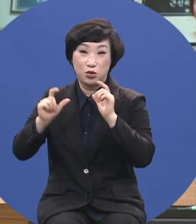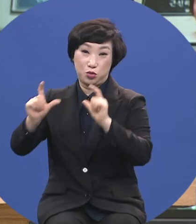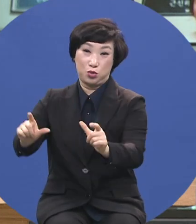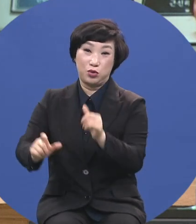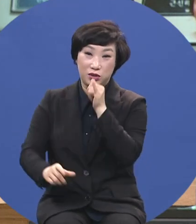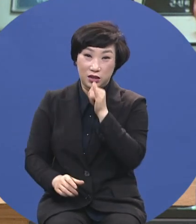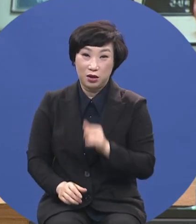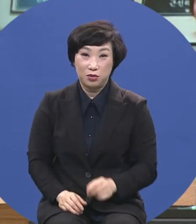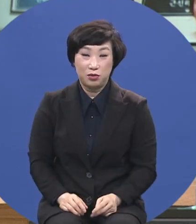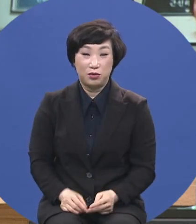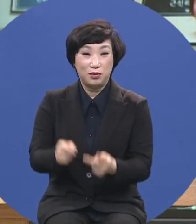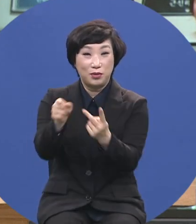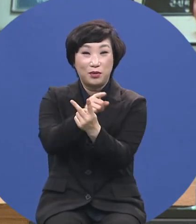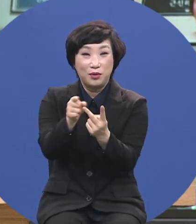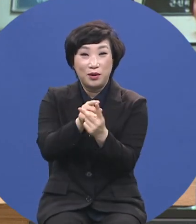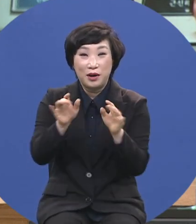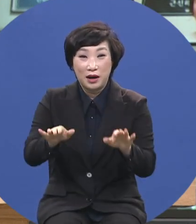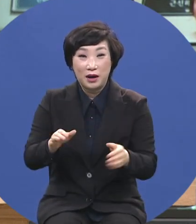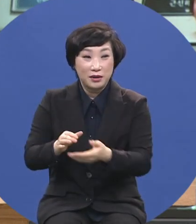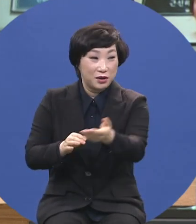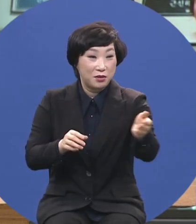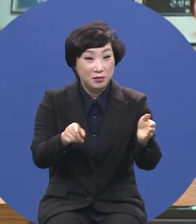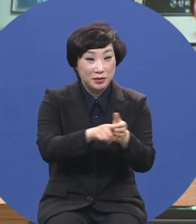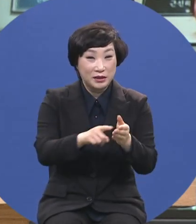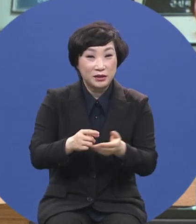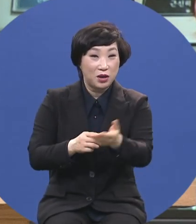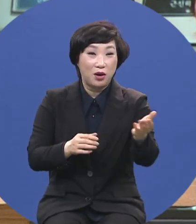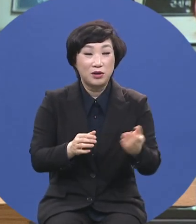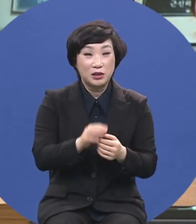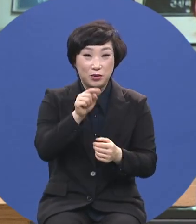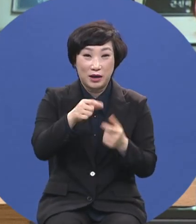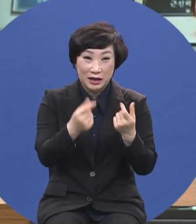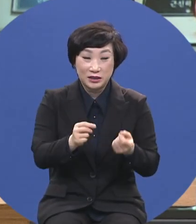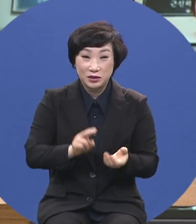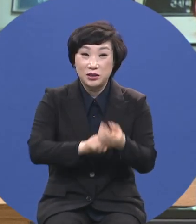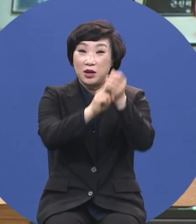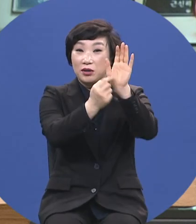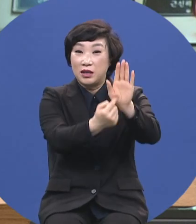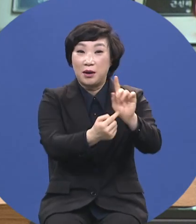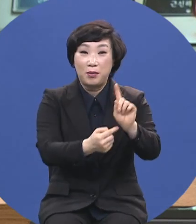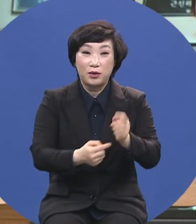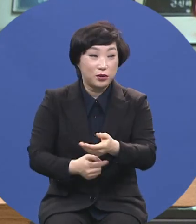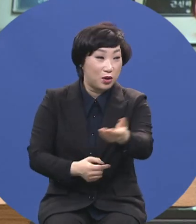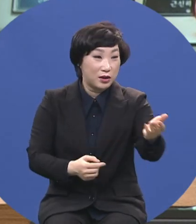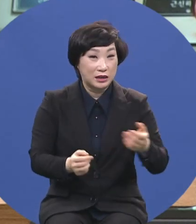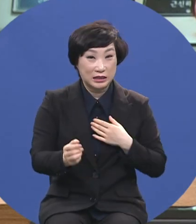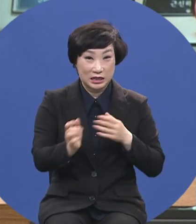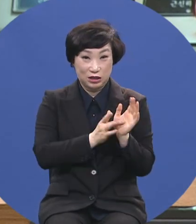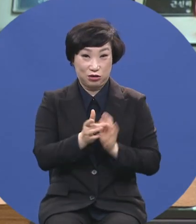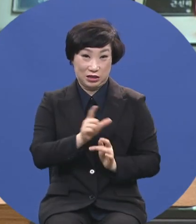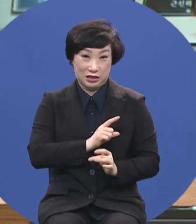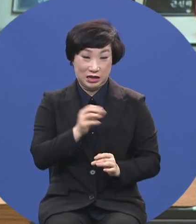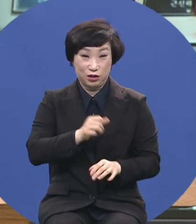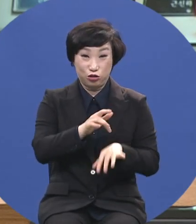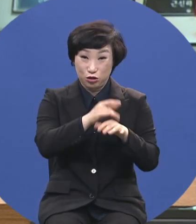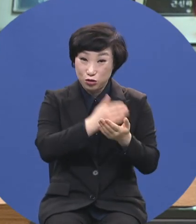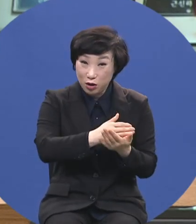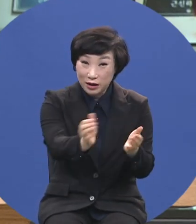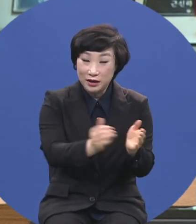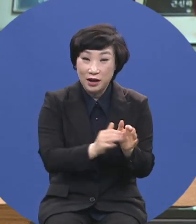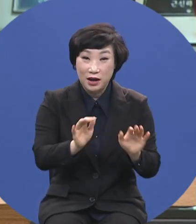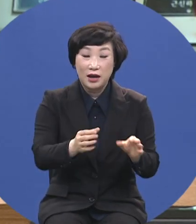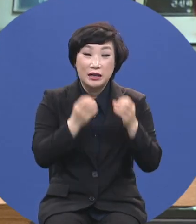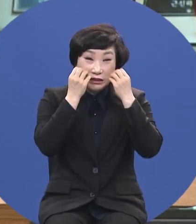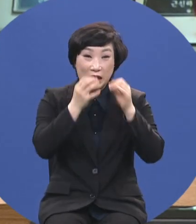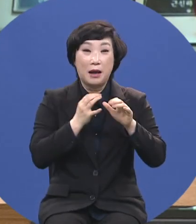정죄를 받으리라. 믿는 자들은 이런 표적이 따르니 곧 저희가 내 이름으로 귀신을